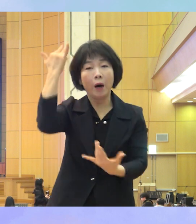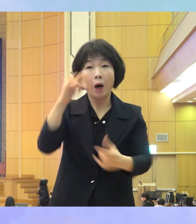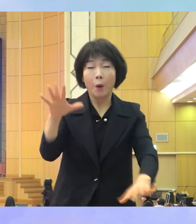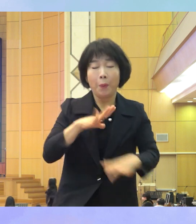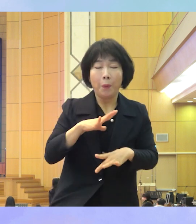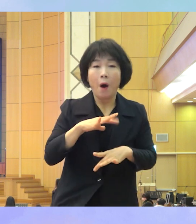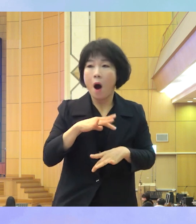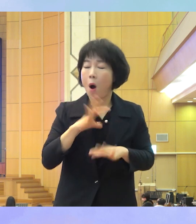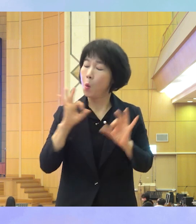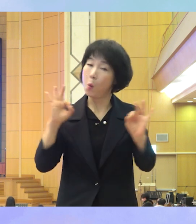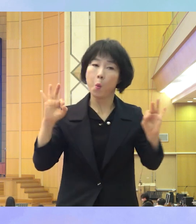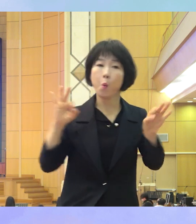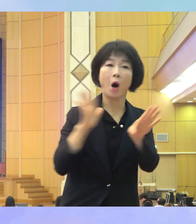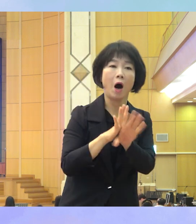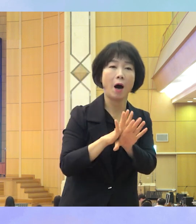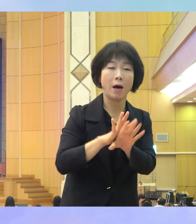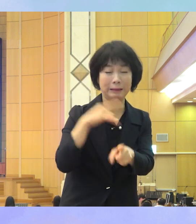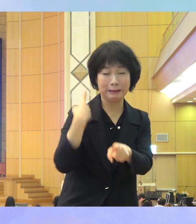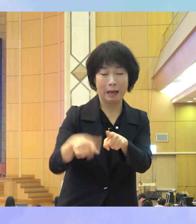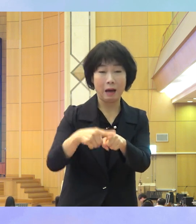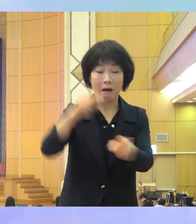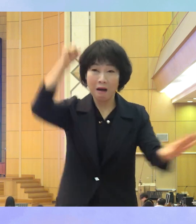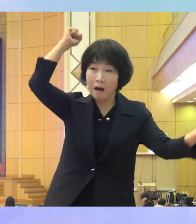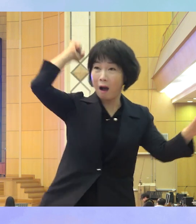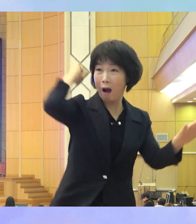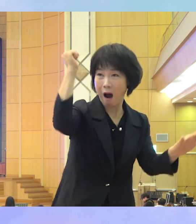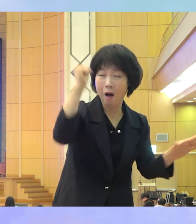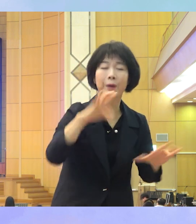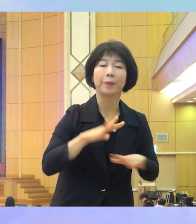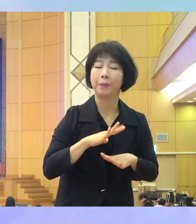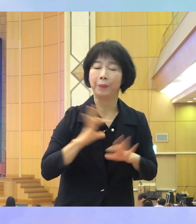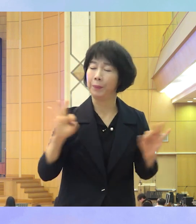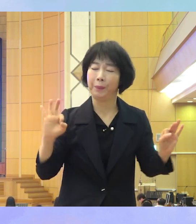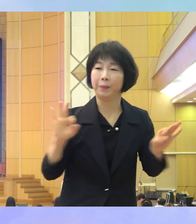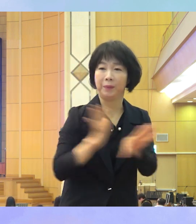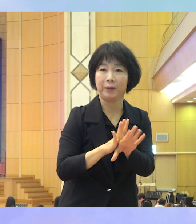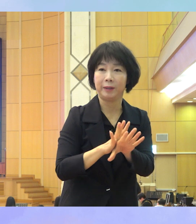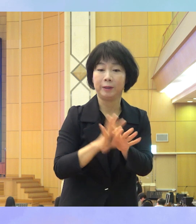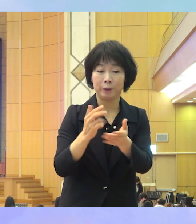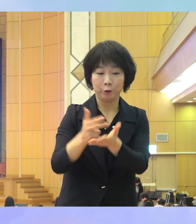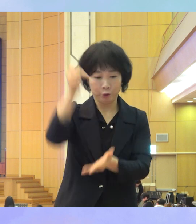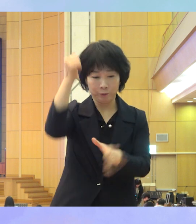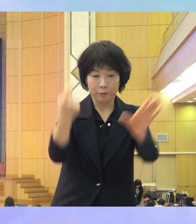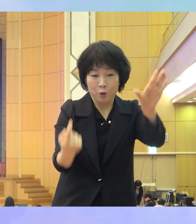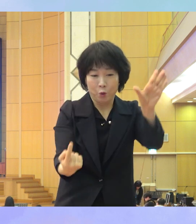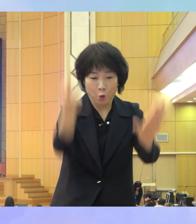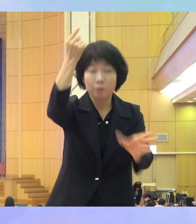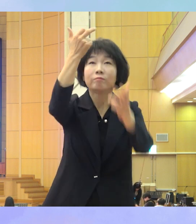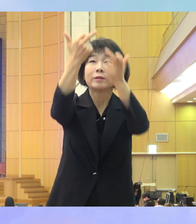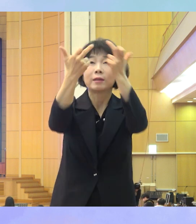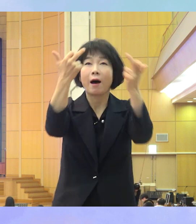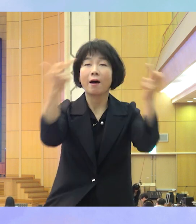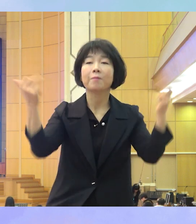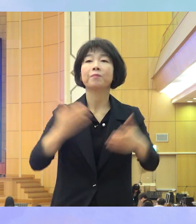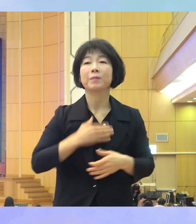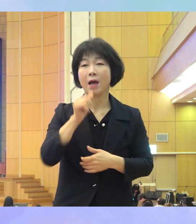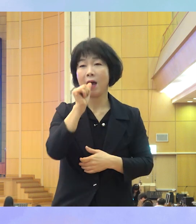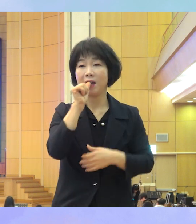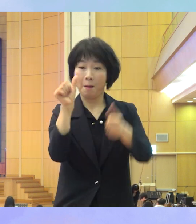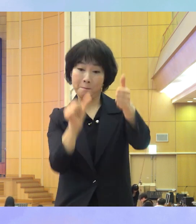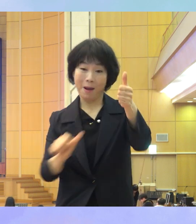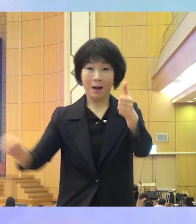물불이 두렵지 않고 장검이 겁없네. 주는 높은 산성 내 방패시 내